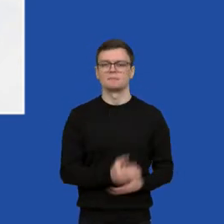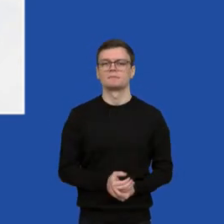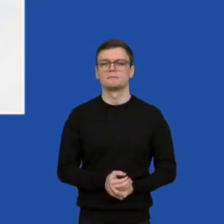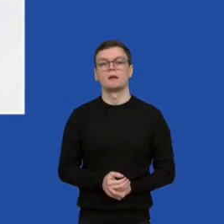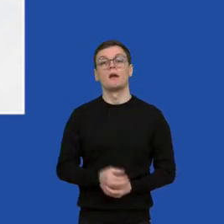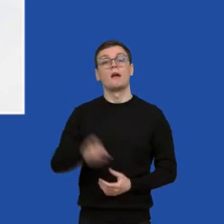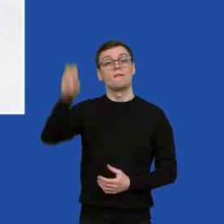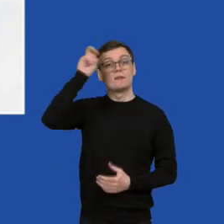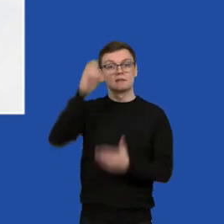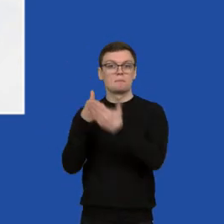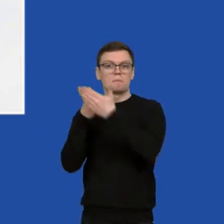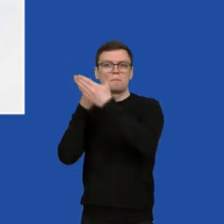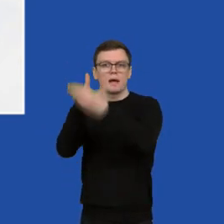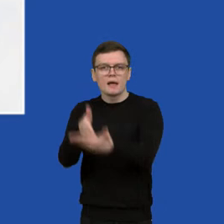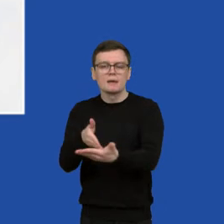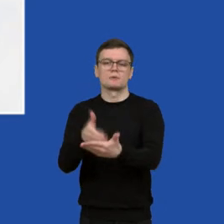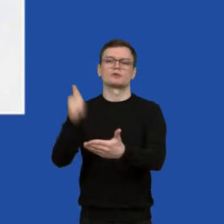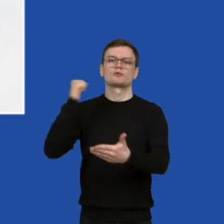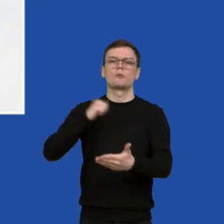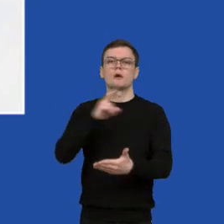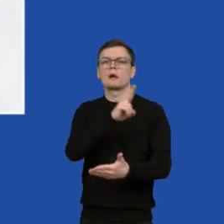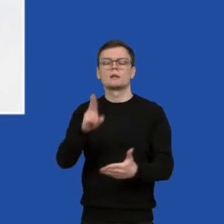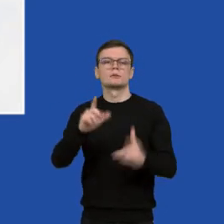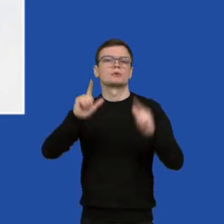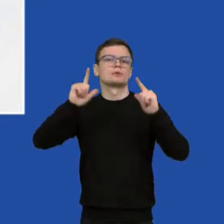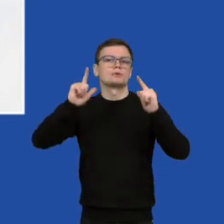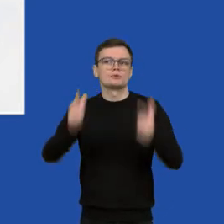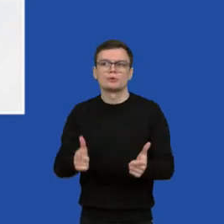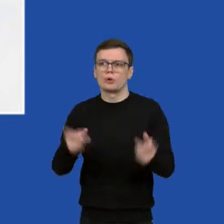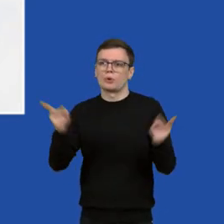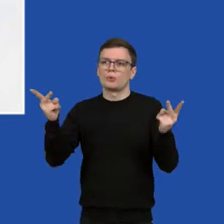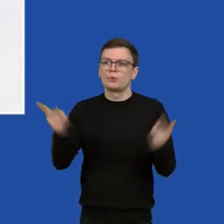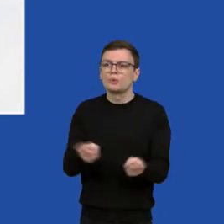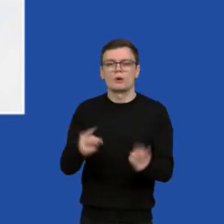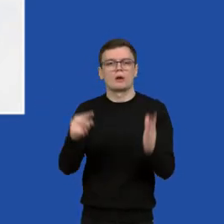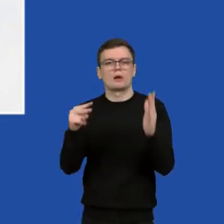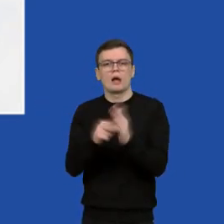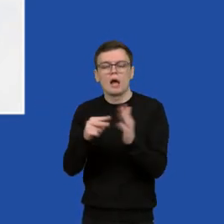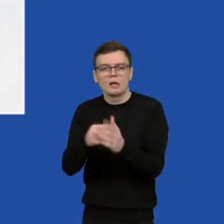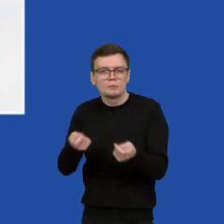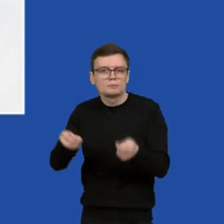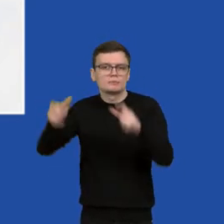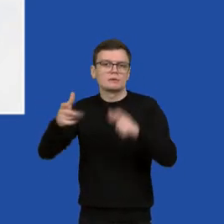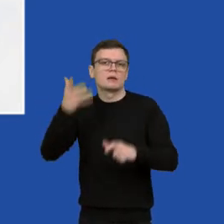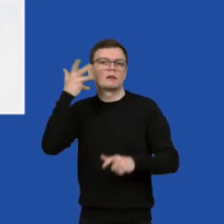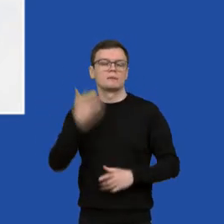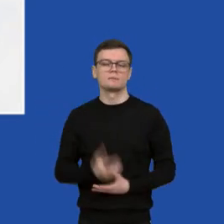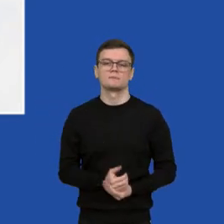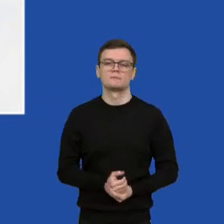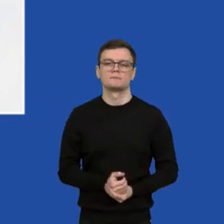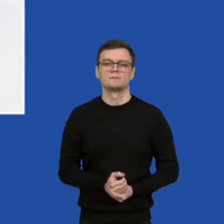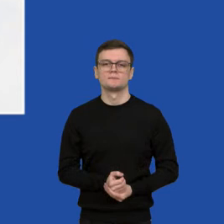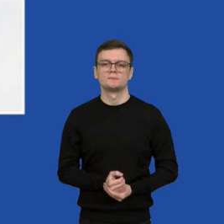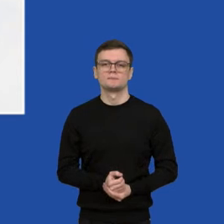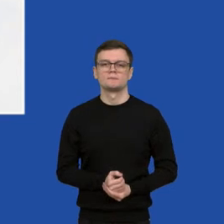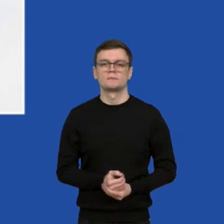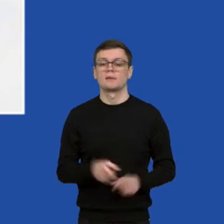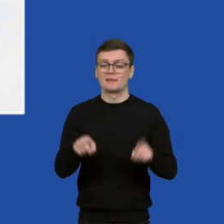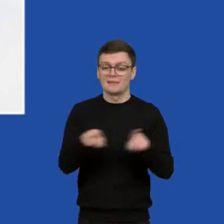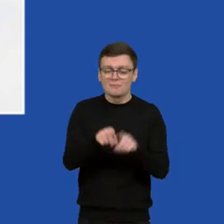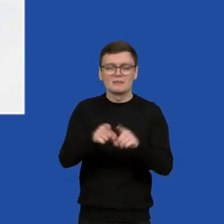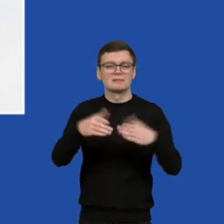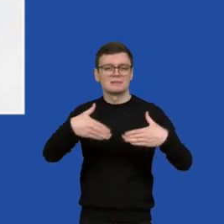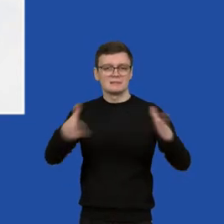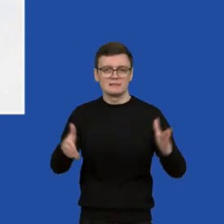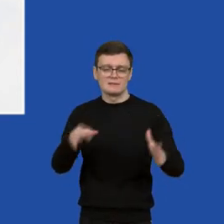būtų nukreipiama būtent į tuos žmonės, kuriems kylant kainoms pagalbos reikia labiausiai, taip pat sistemiškumo,